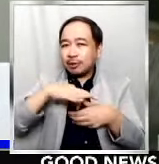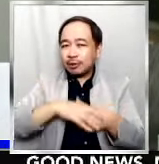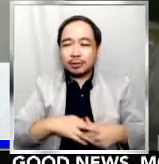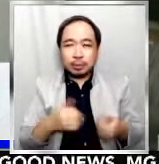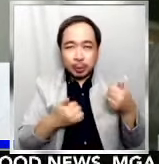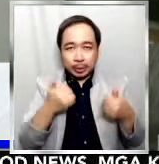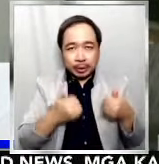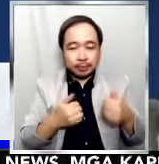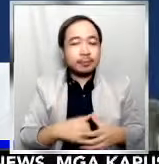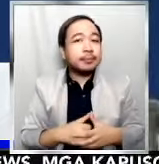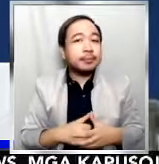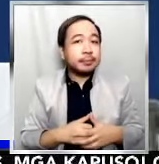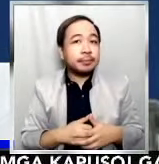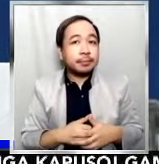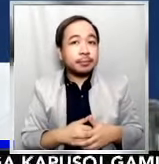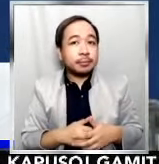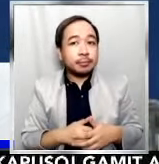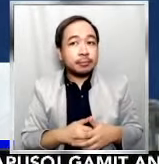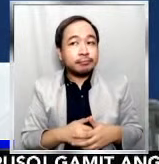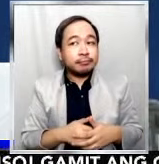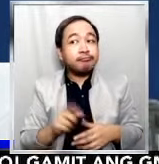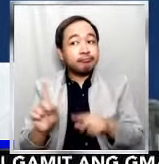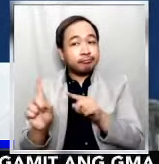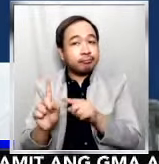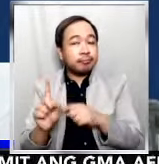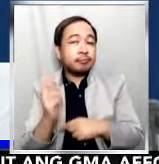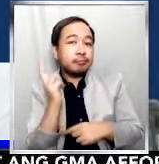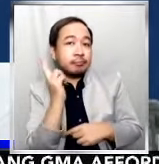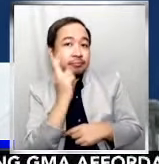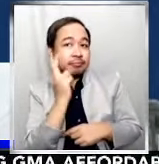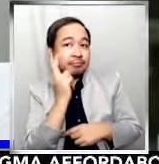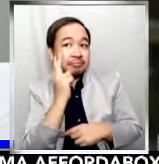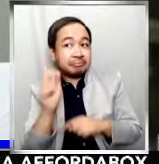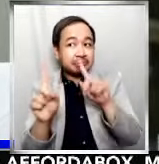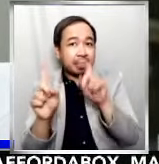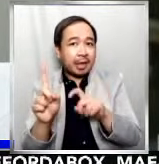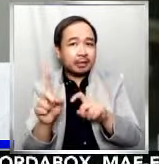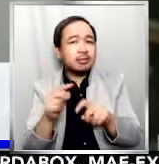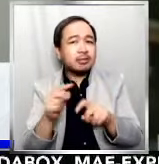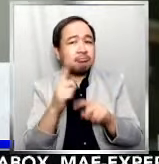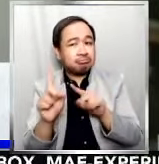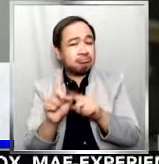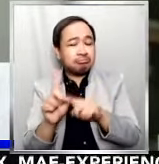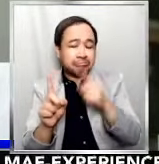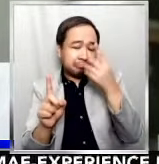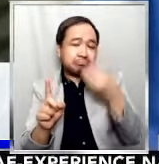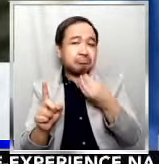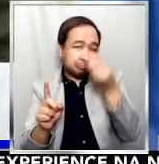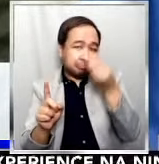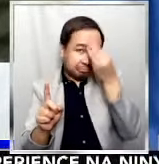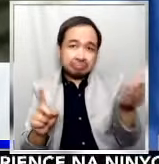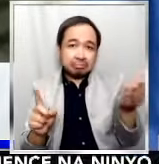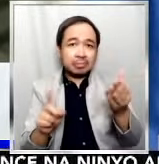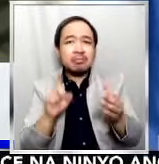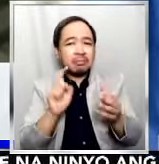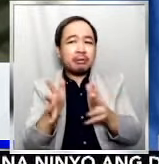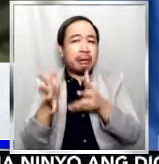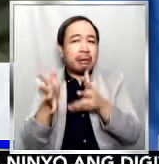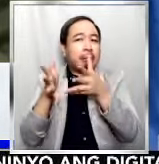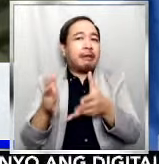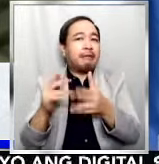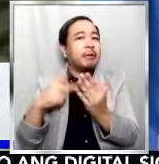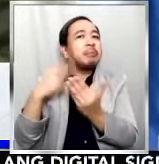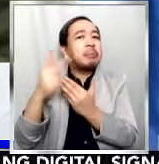Kung si Pangulong Duterte ang tatanungin, hindi raw dapat pakialaman at imbisigahan ng Senado ang mga tumatakbo pang programa ng gobyerno. Kayong mga